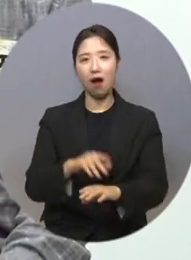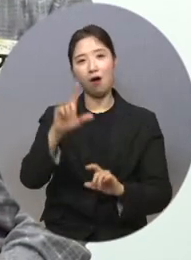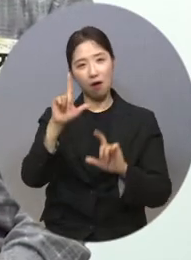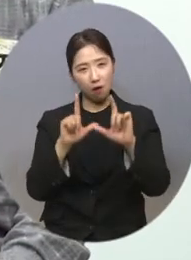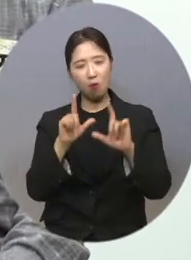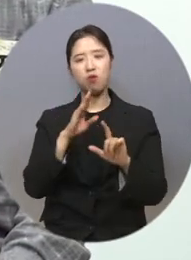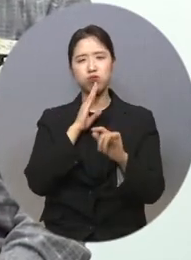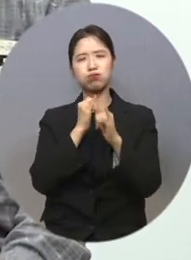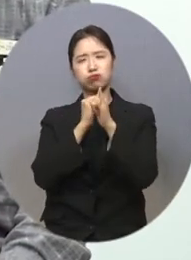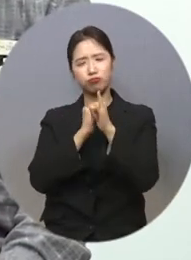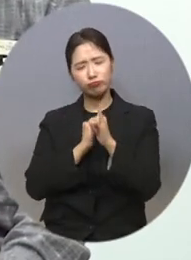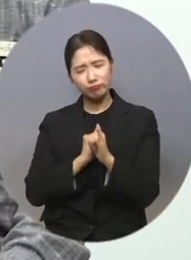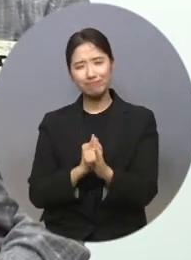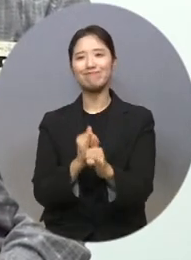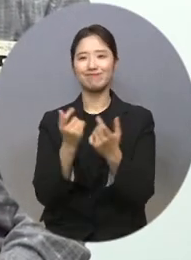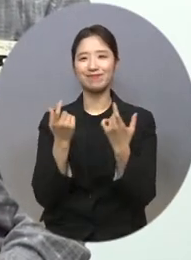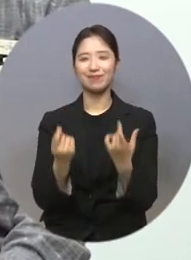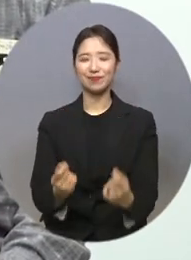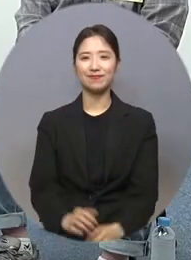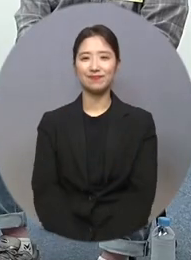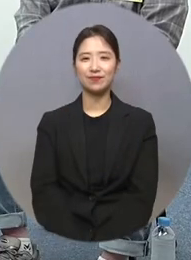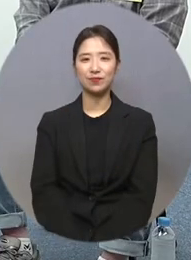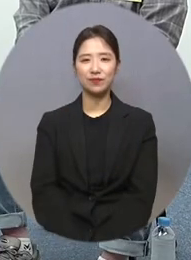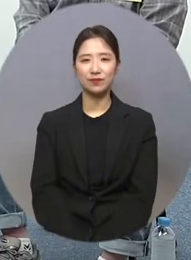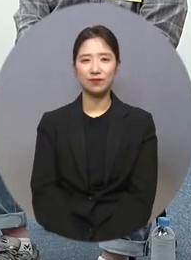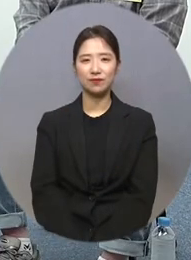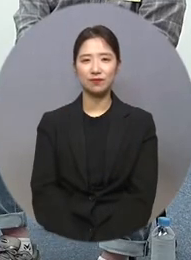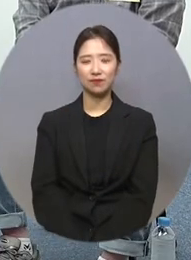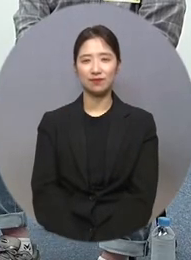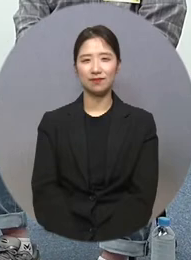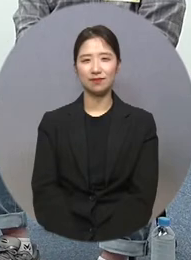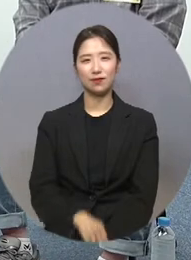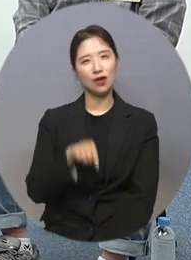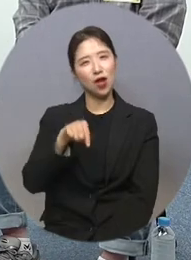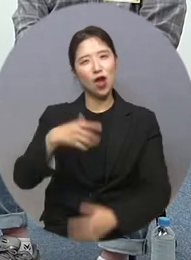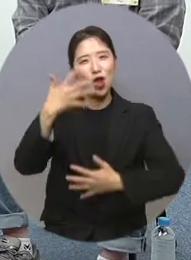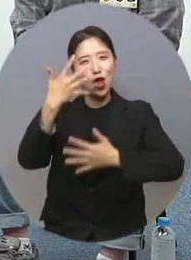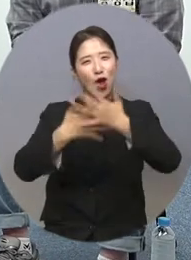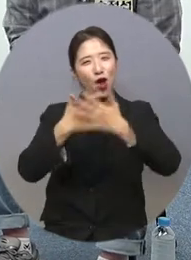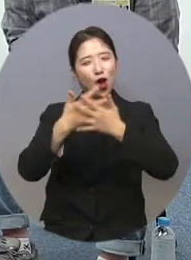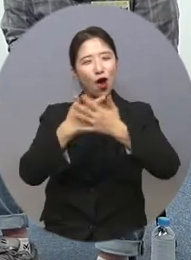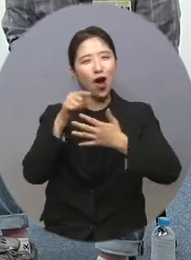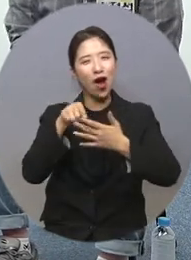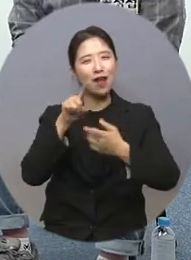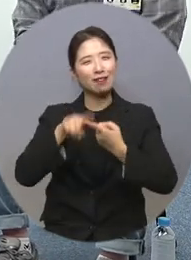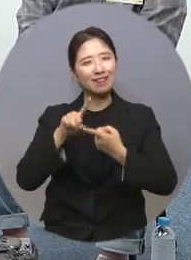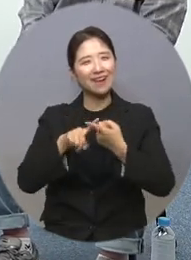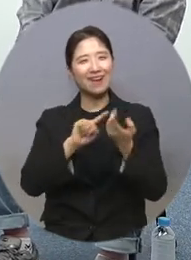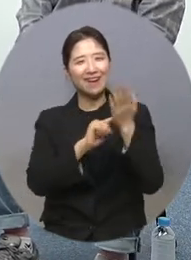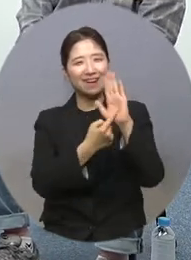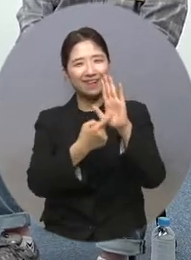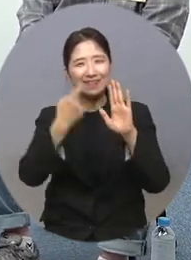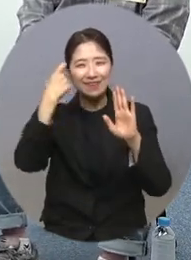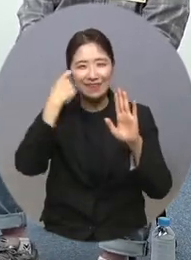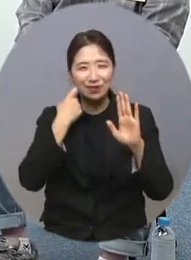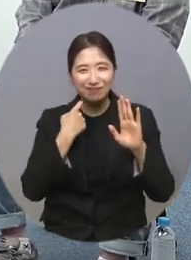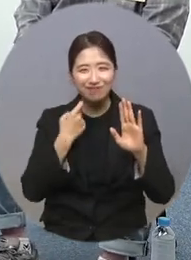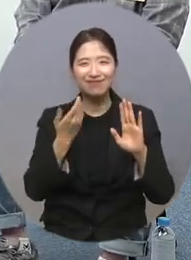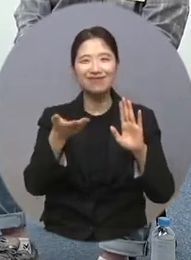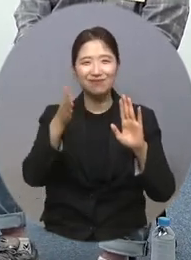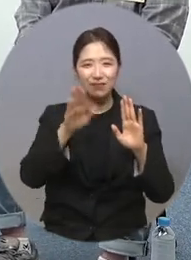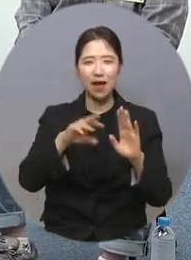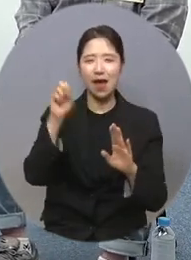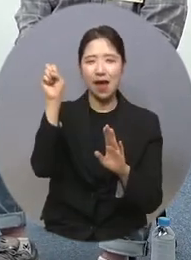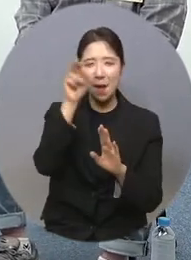그 참 훌륭한 영화다. 이런 생각을 좀 했습니다. 네. 저희 아고라가 이제 영화 프로가 된 것 같은 느낌이 드는데